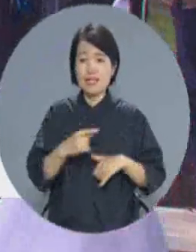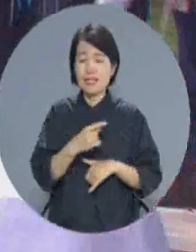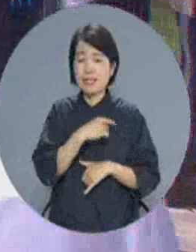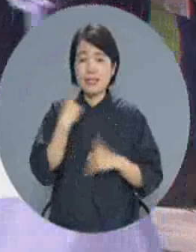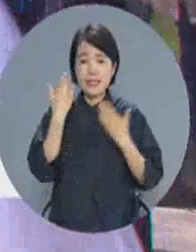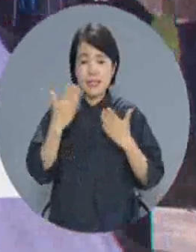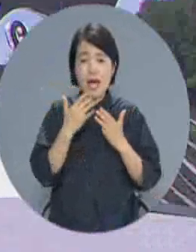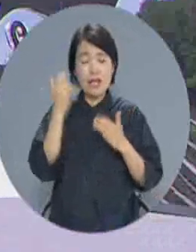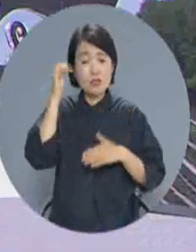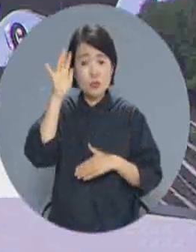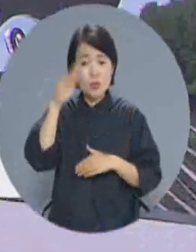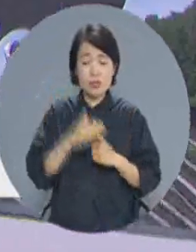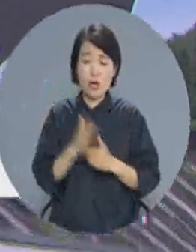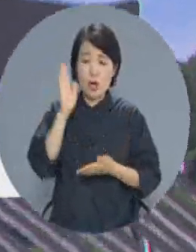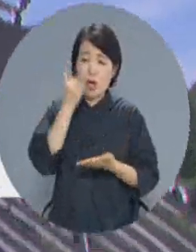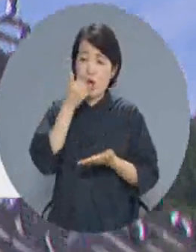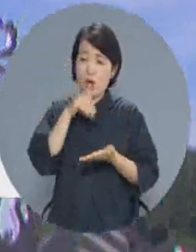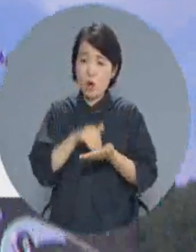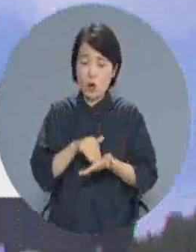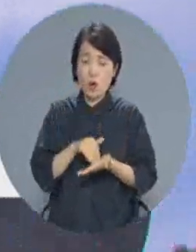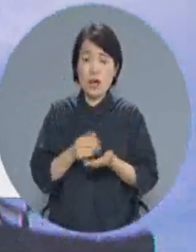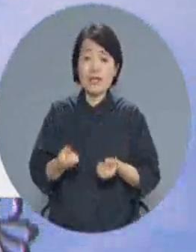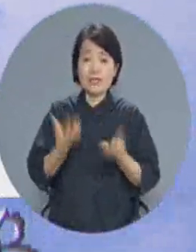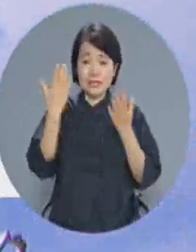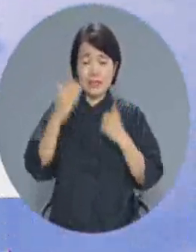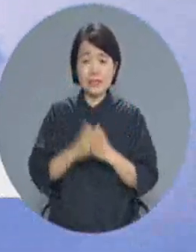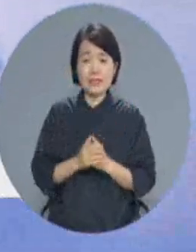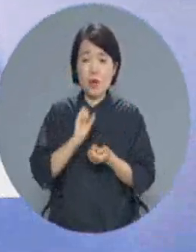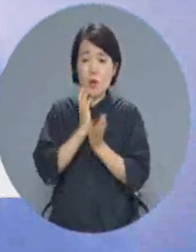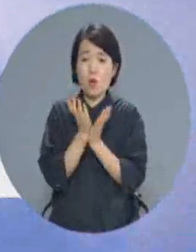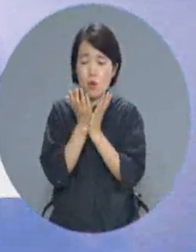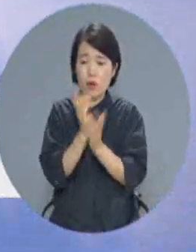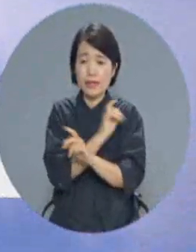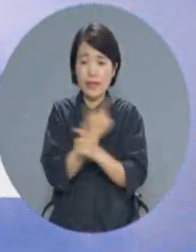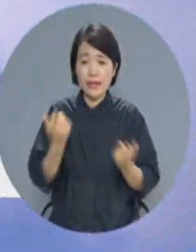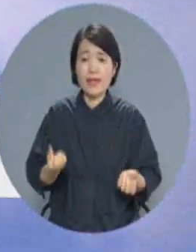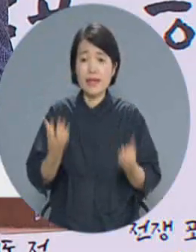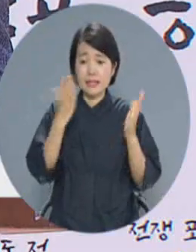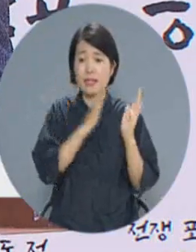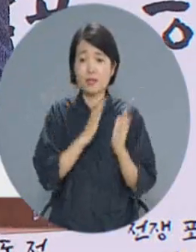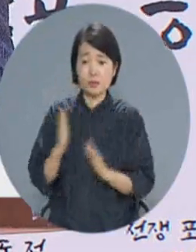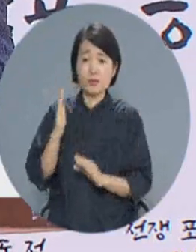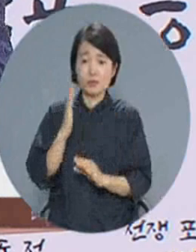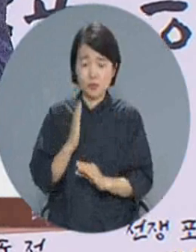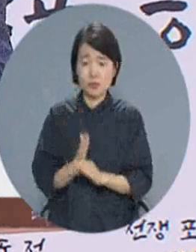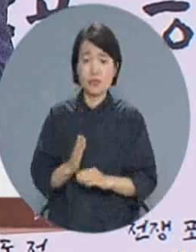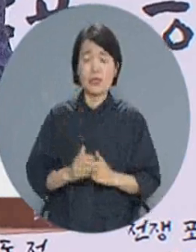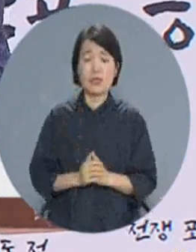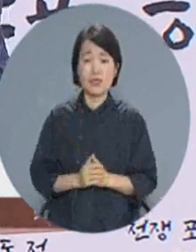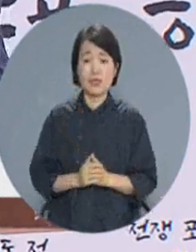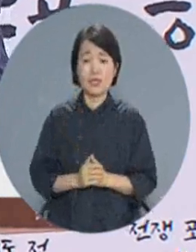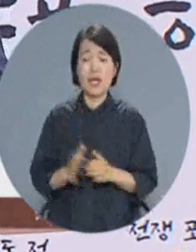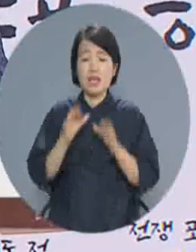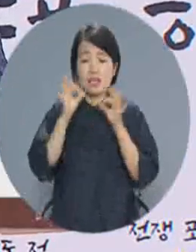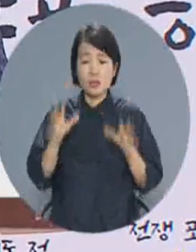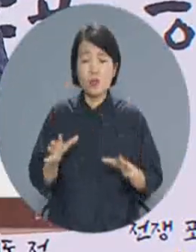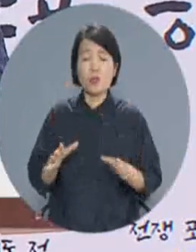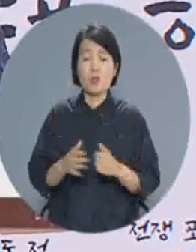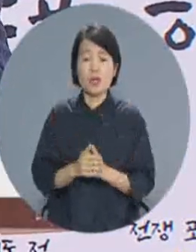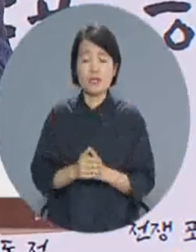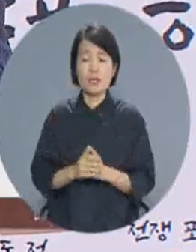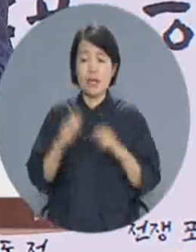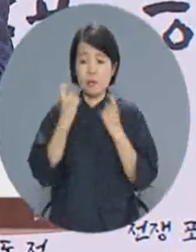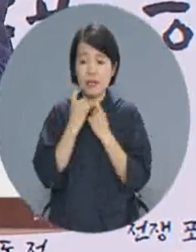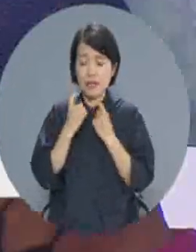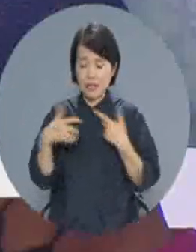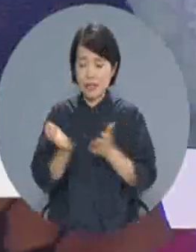추모제에서는 추모비 제막식, 추모 공연, 헌화 등 다양한 추모 행사들이 열립니다. 그동안 추모제는 민간